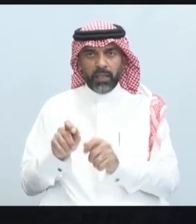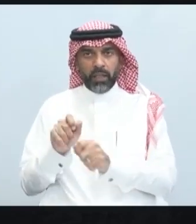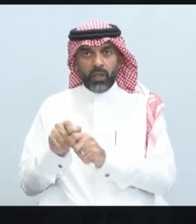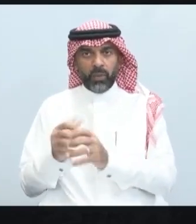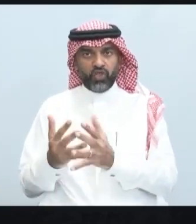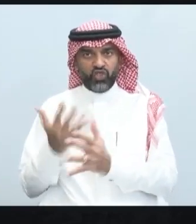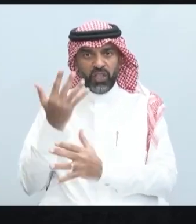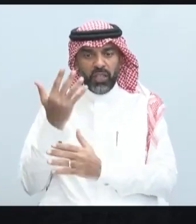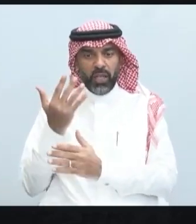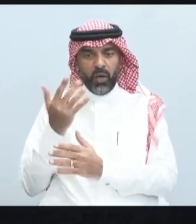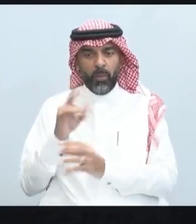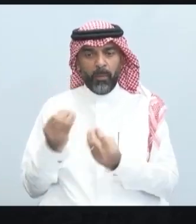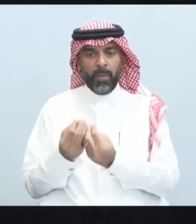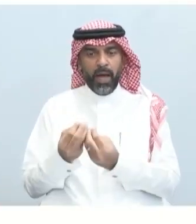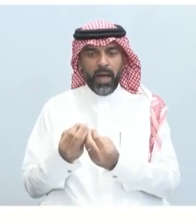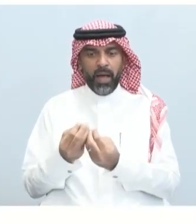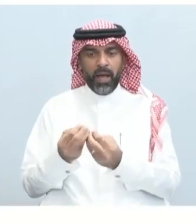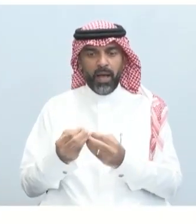الاتصال المضافة لديها.